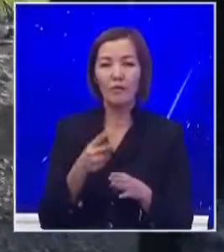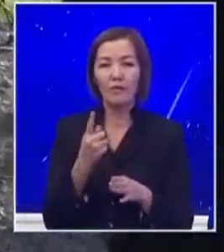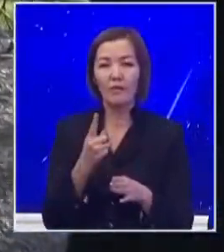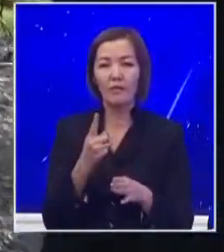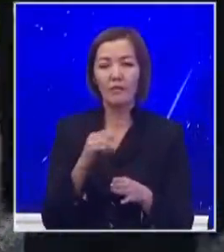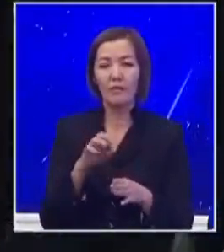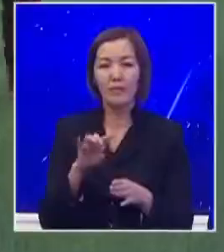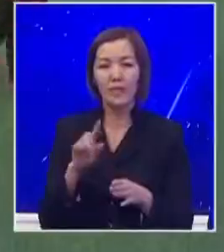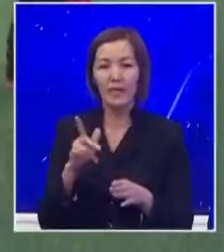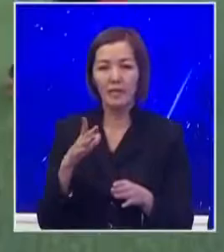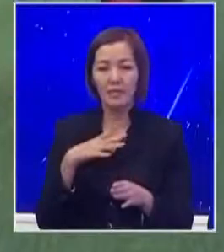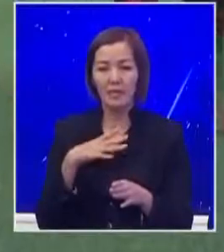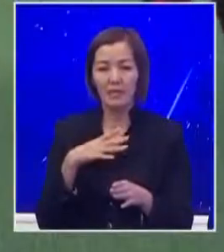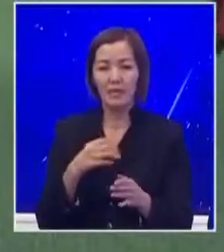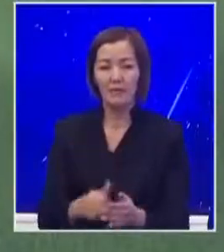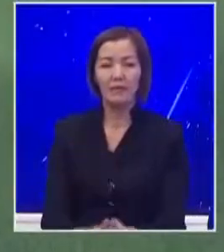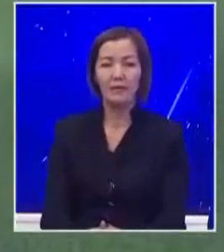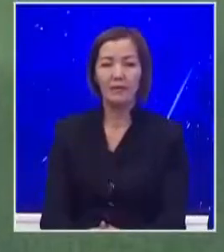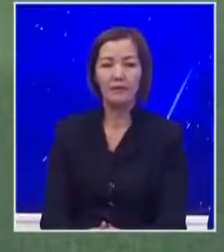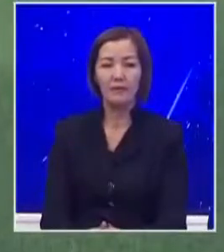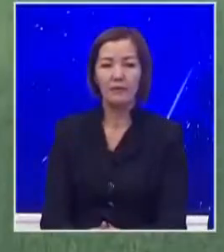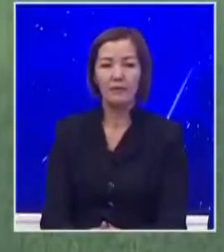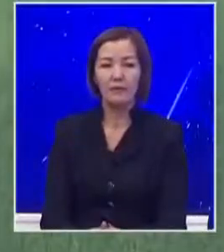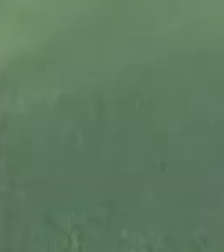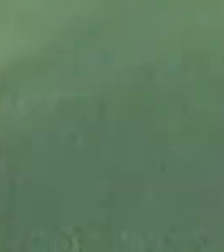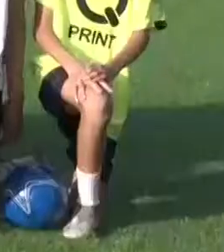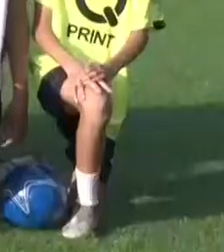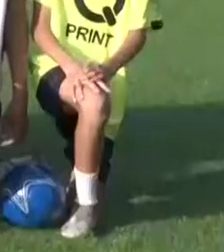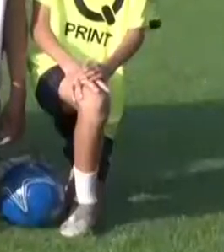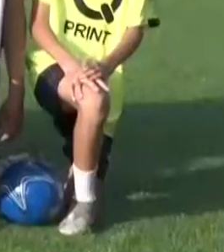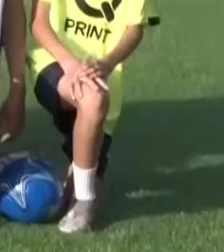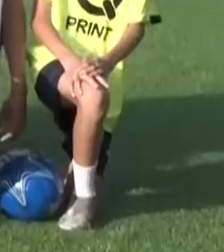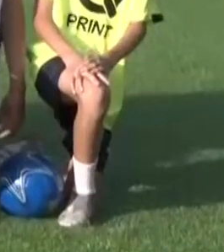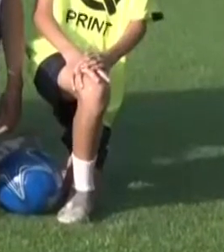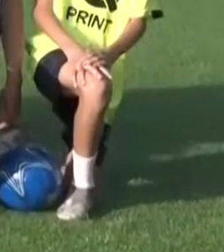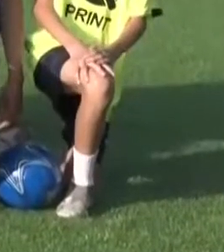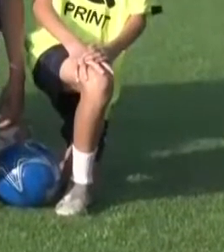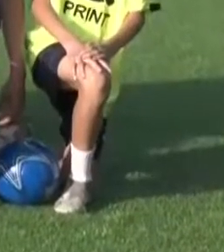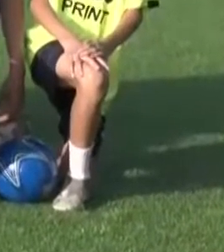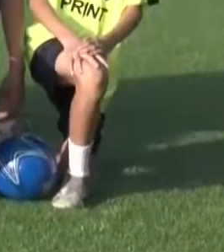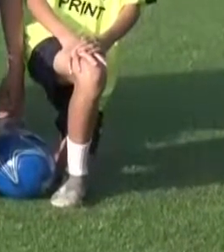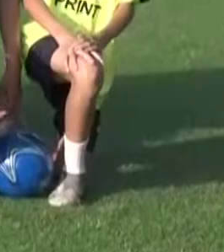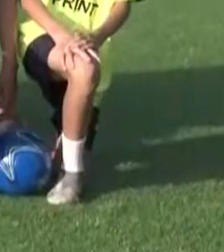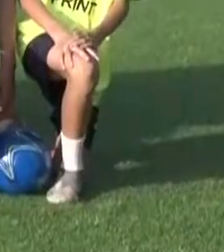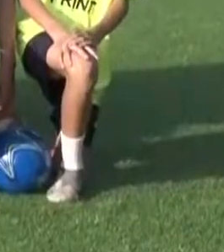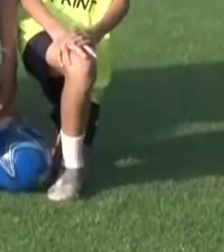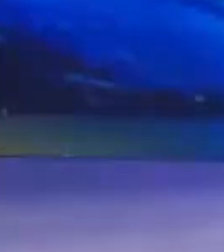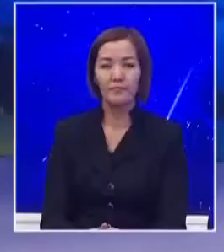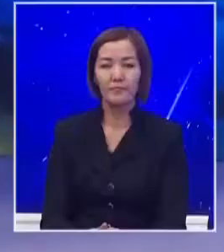21 миллиарда тенге. Кундыз Нурмухамбетова, Шалкар Нурмухамбет, Кайрат Кастурганов, телеканал ЖТСУ, Куксузский район.